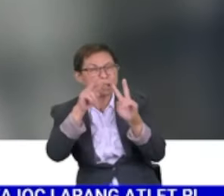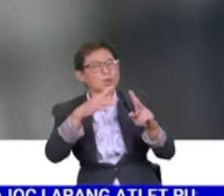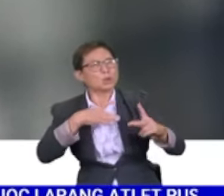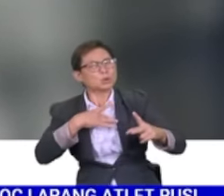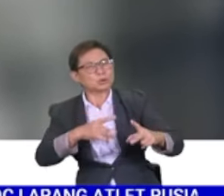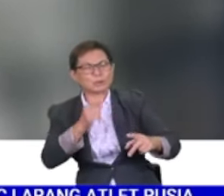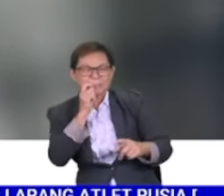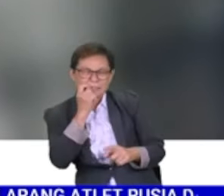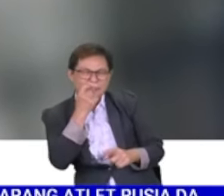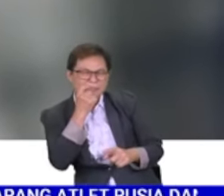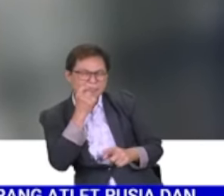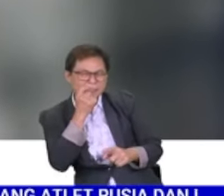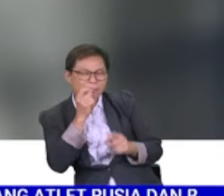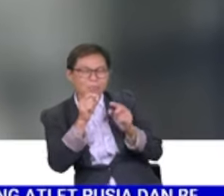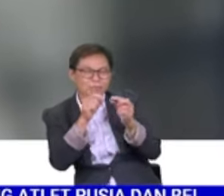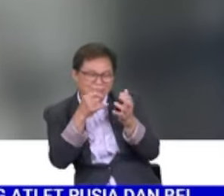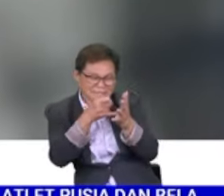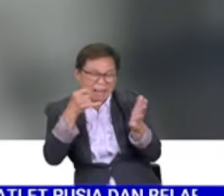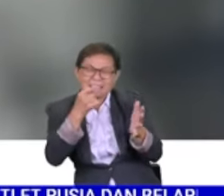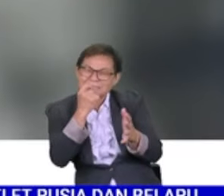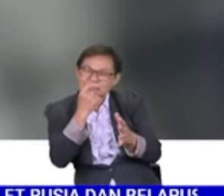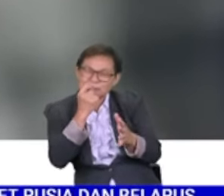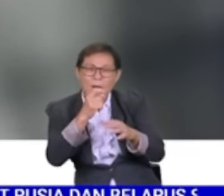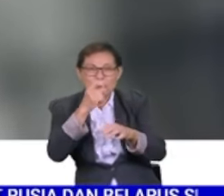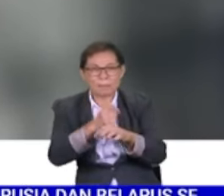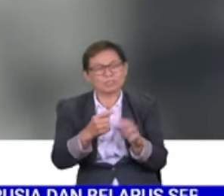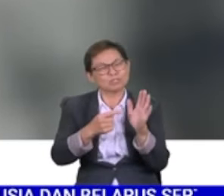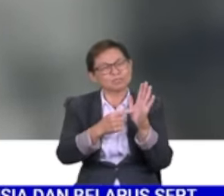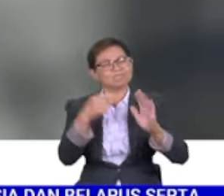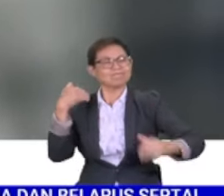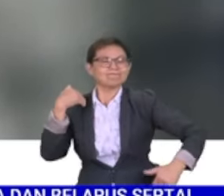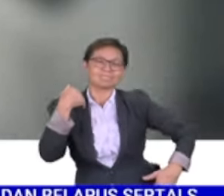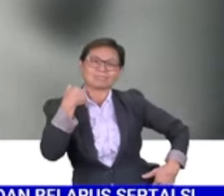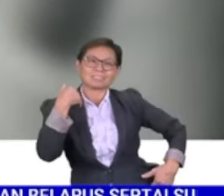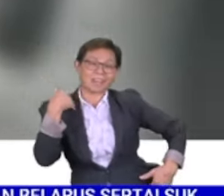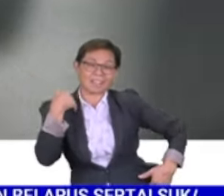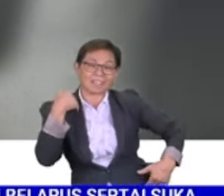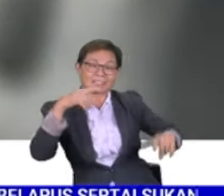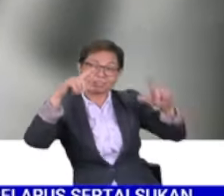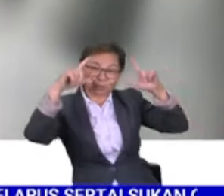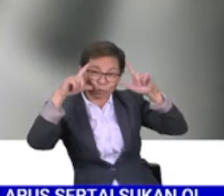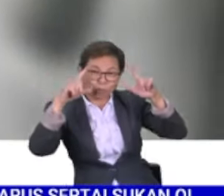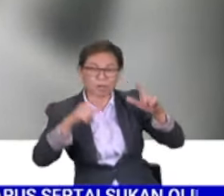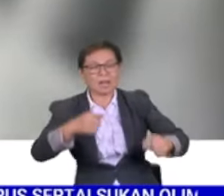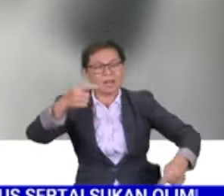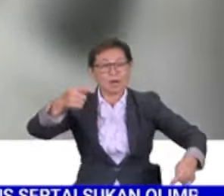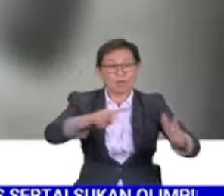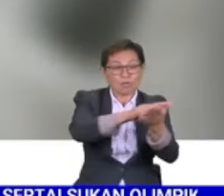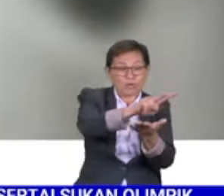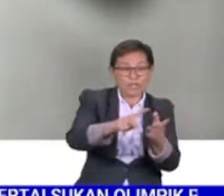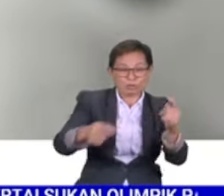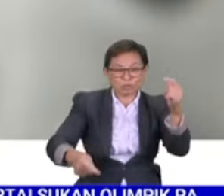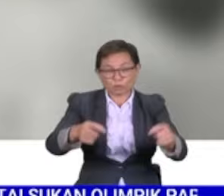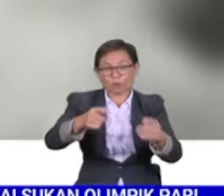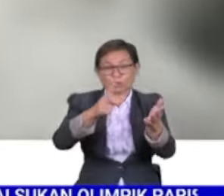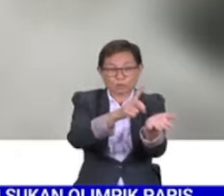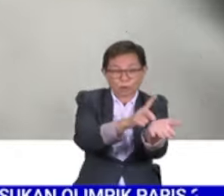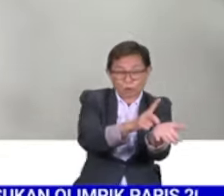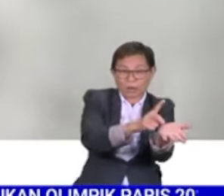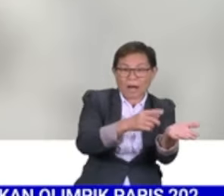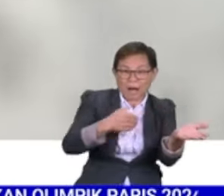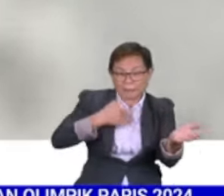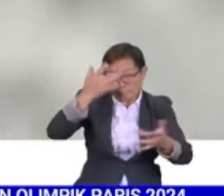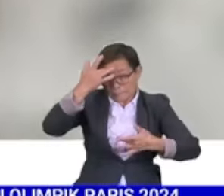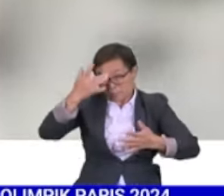suka menggigit jarum peniti semasa menggayakan tudung. Tular sebuah video di TikTok yang memaparkan seorang doktor mempunyai